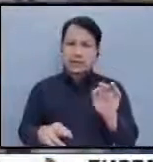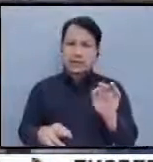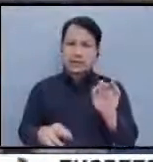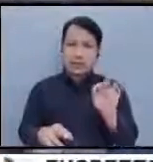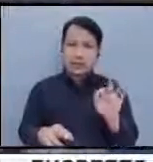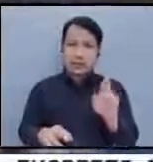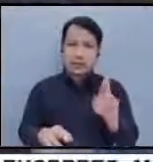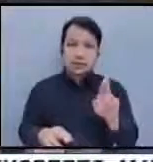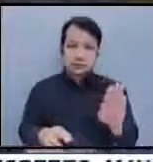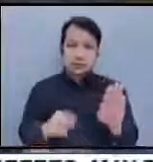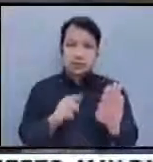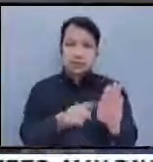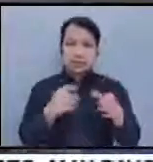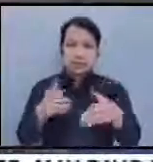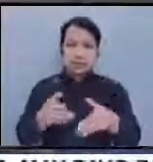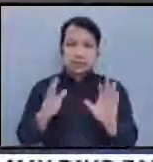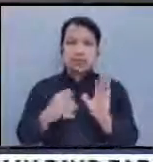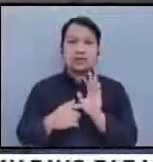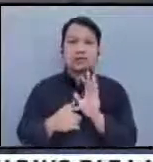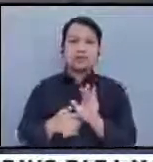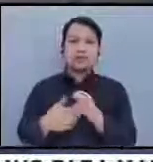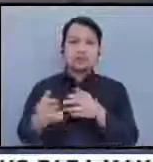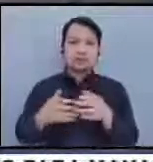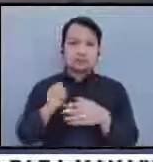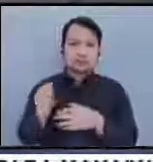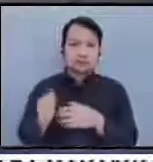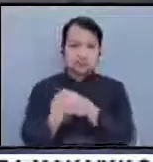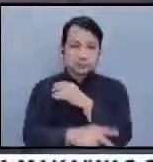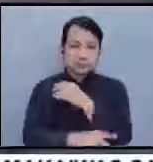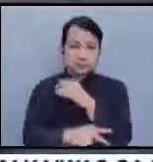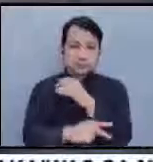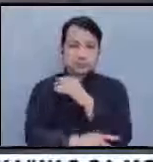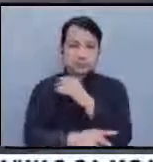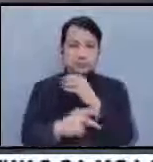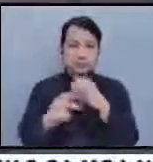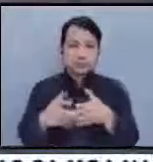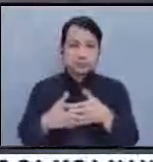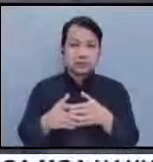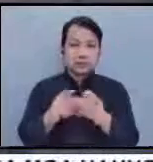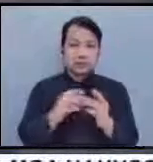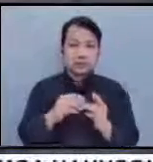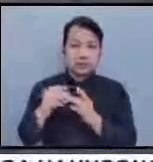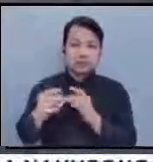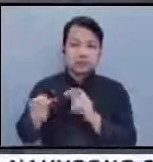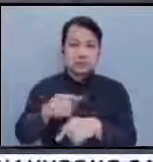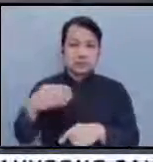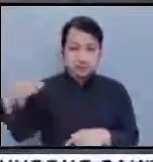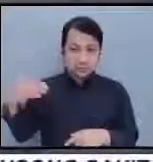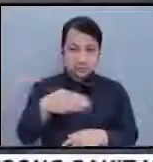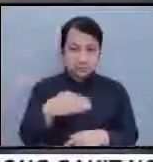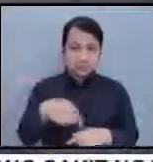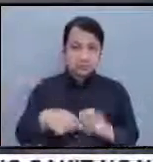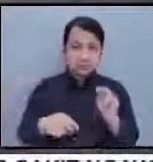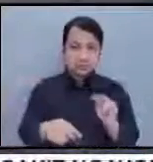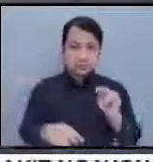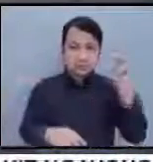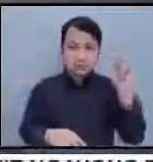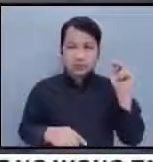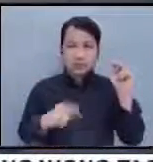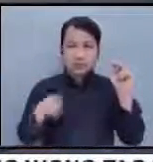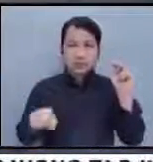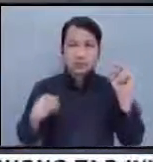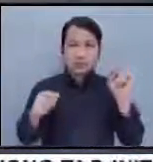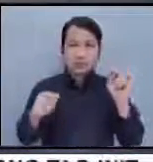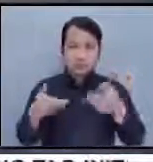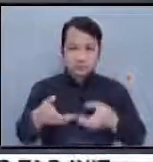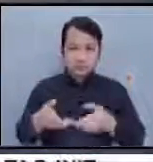ay napagbigyan na ang provincial buses po, lalong-lalo na yung mga pumapasok galing norte, ay